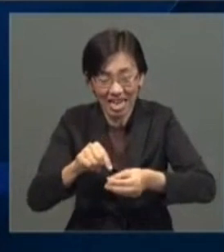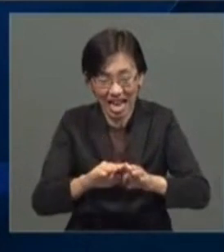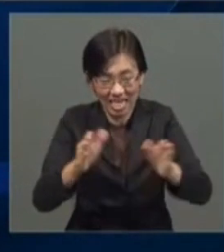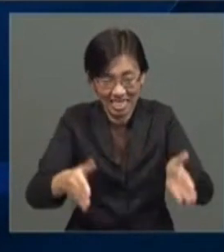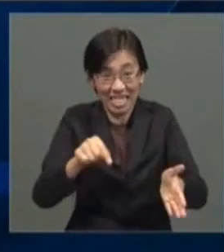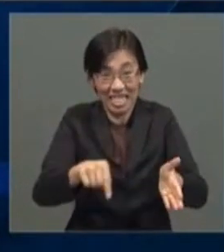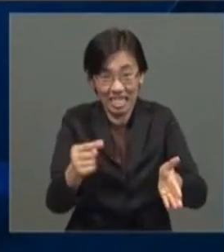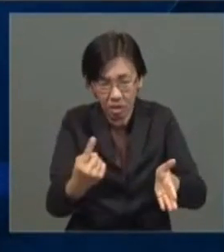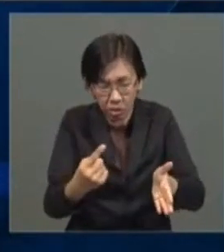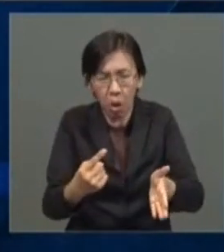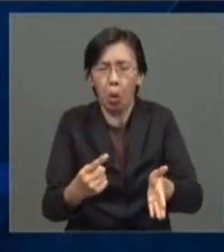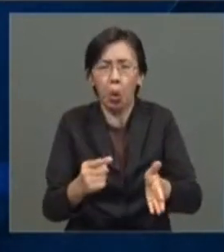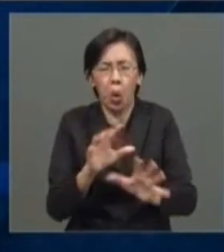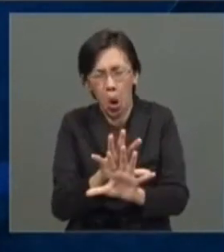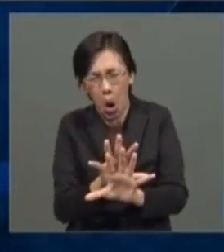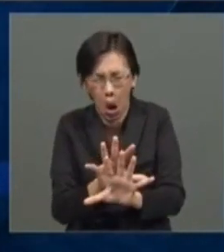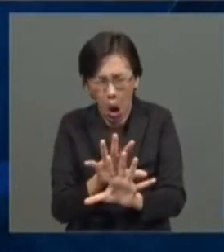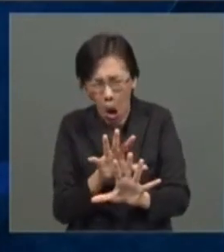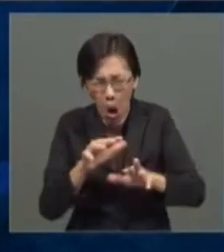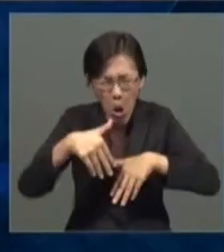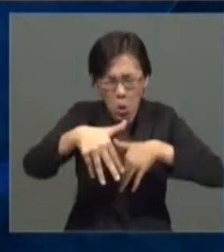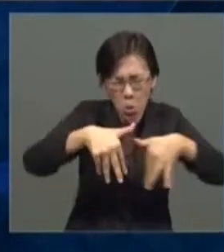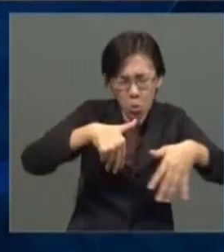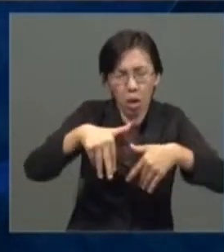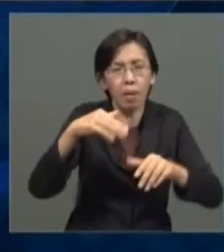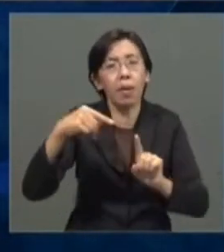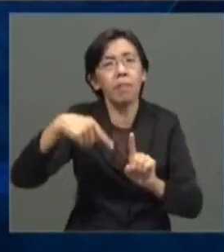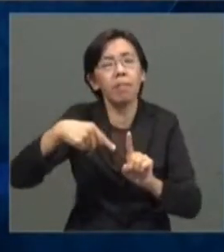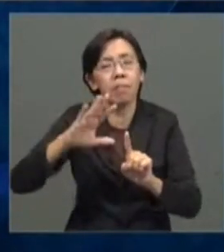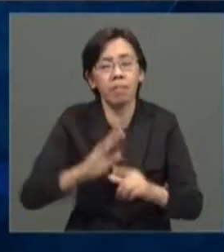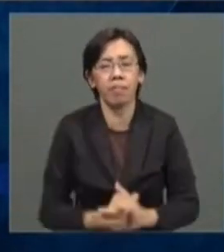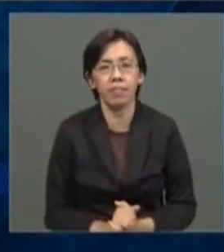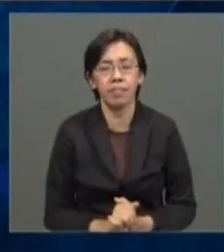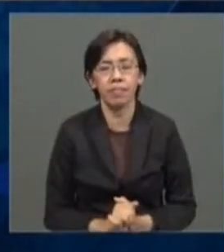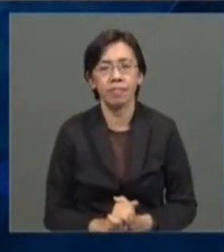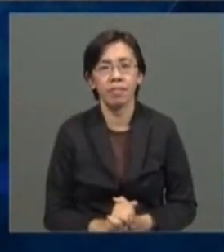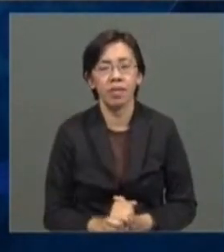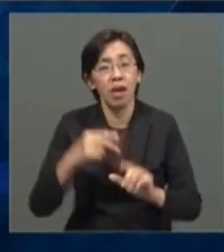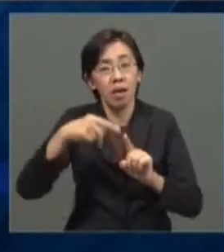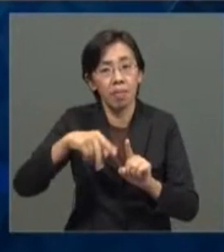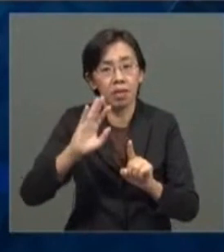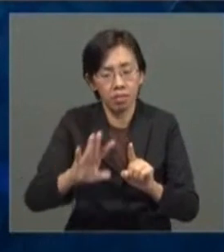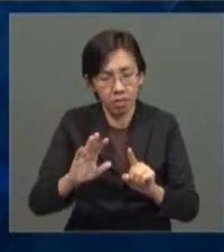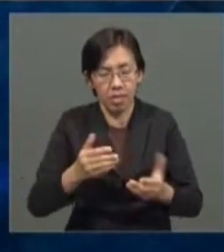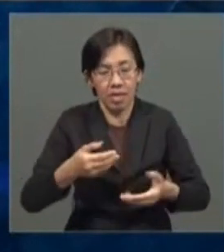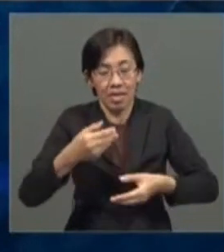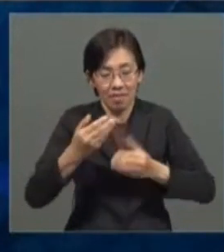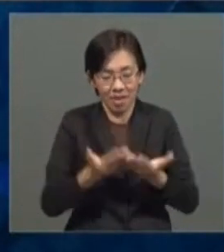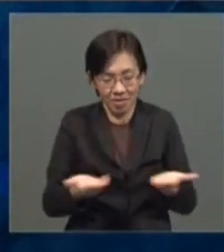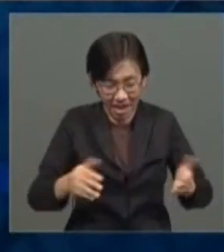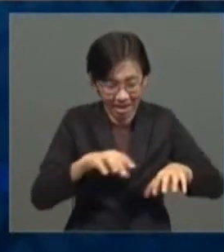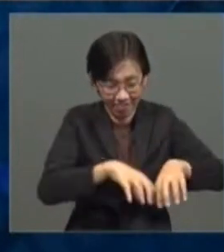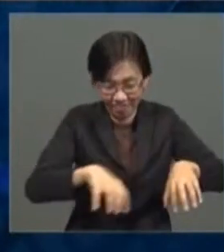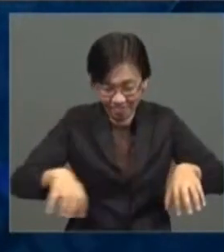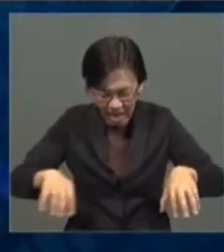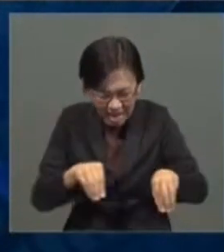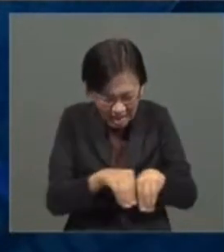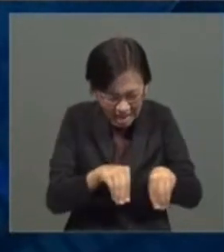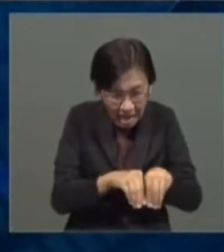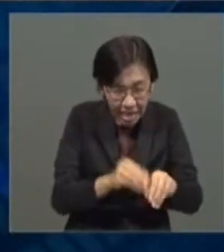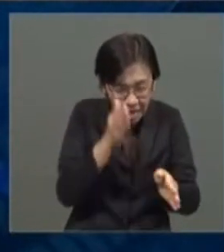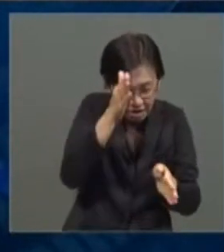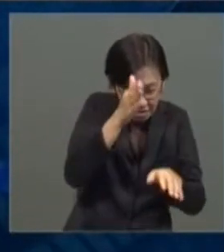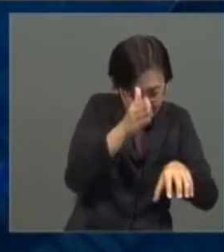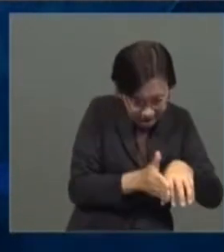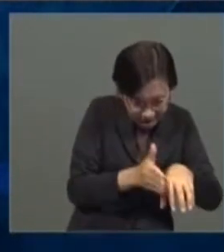แผงเดียวในมีคนอัดอยู่เป็นพันนะคะแล้วก็พบว่ามีการตั้งแผงที่ค่อนข้างชิดมีการ